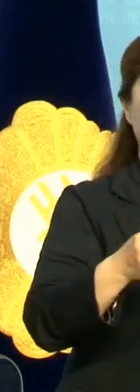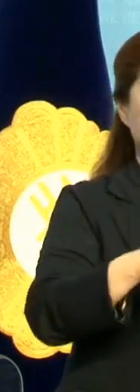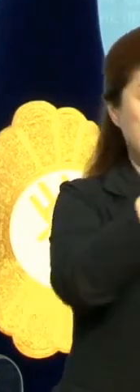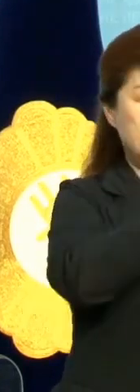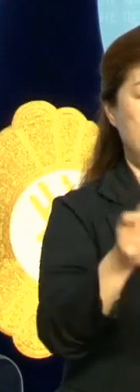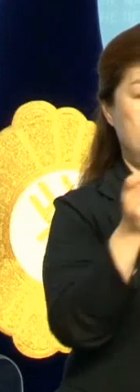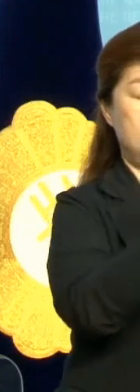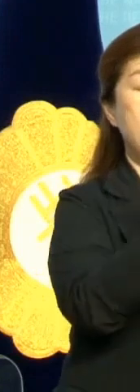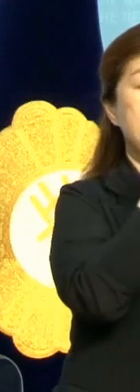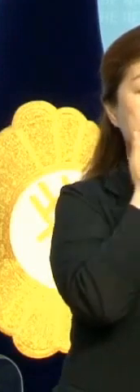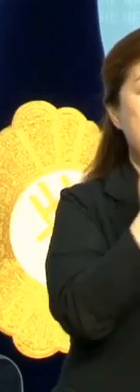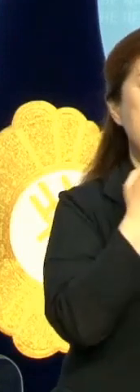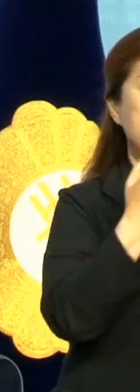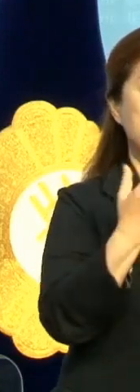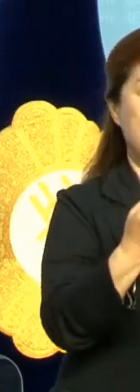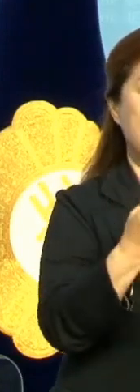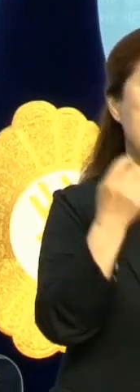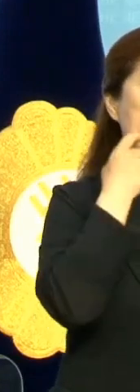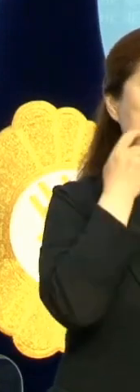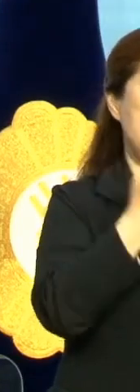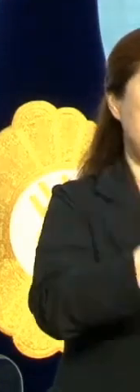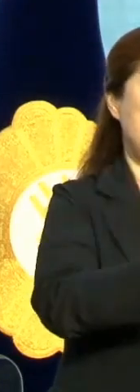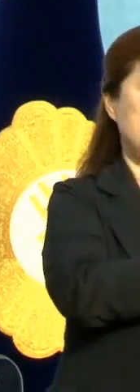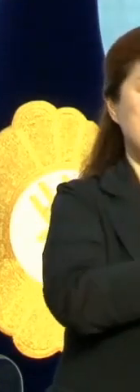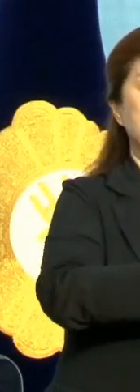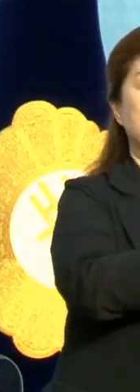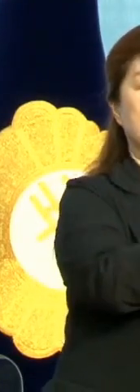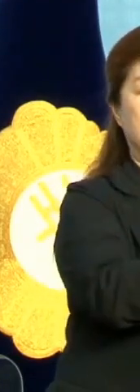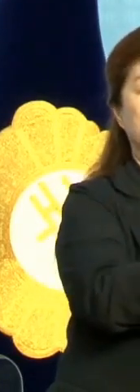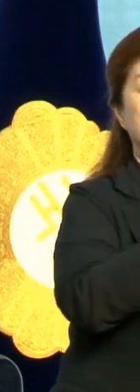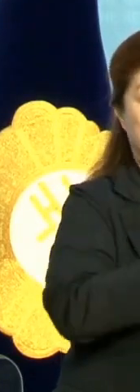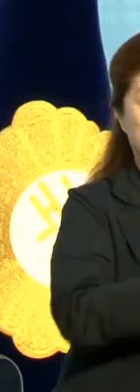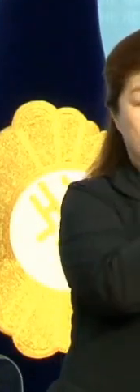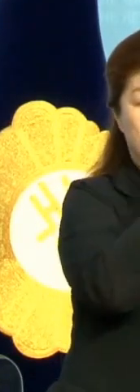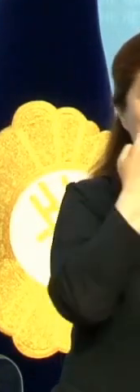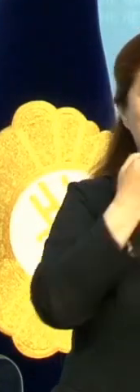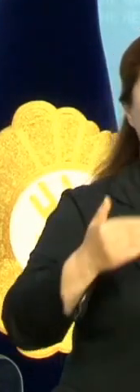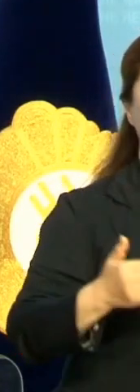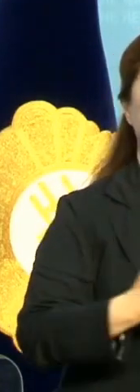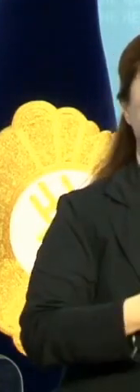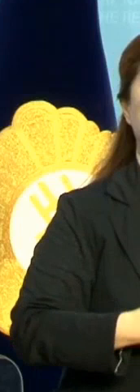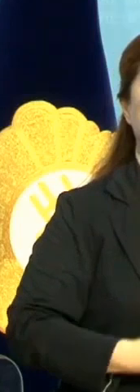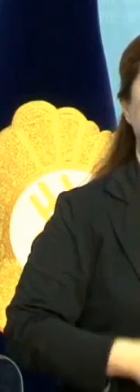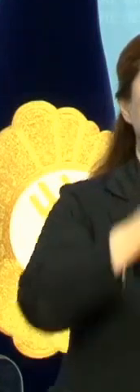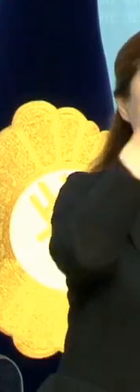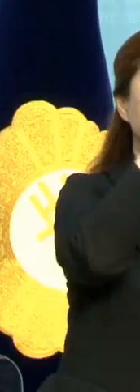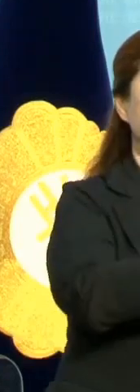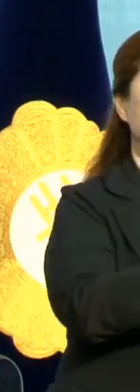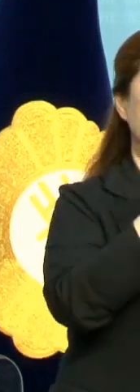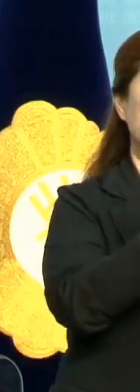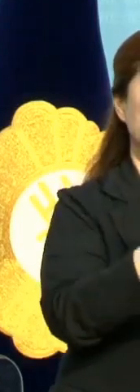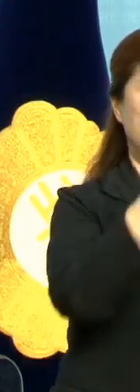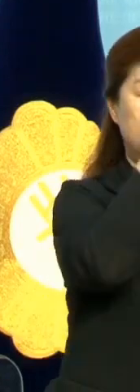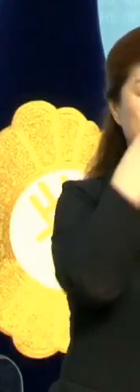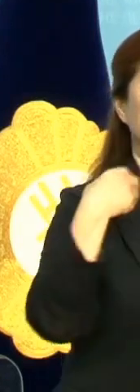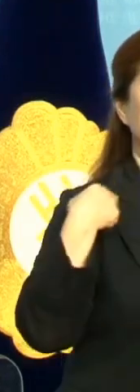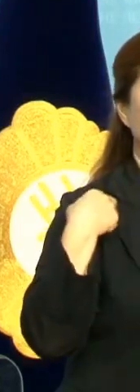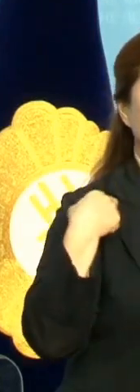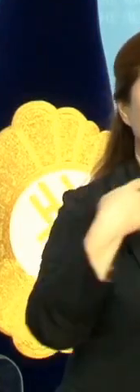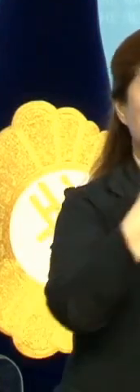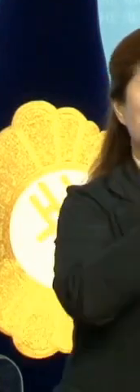상장이 성사될 것처럼 허위 사실을 발표했음이 확인되었습니다. 결국 금융당국은